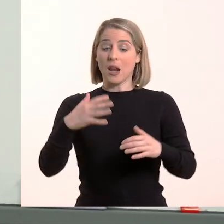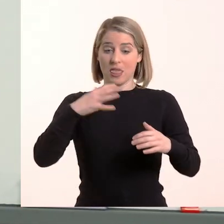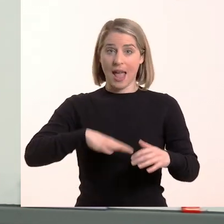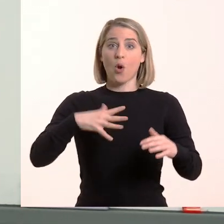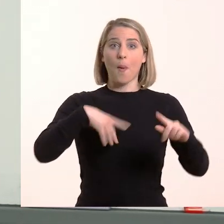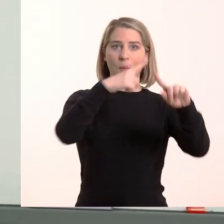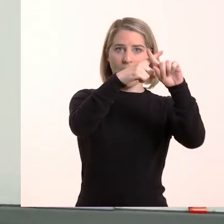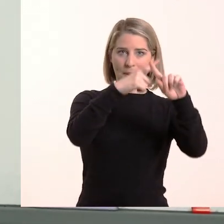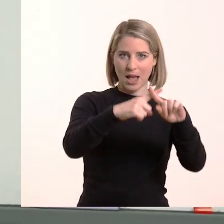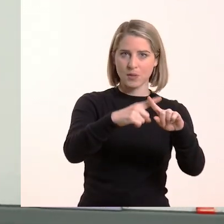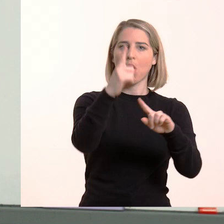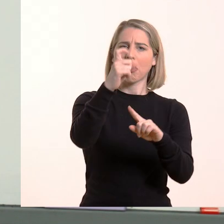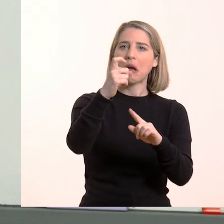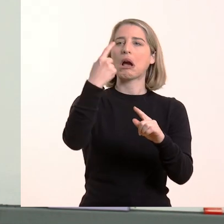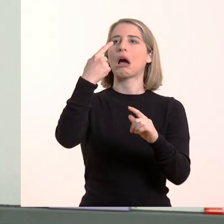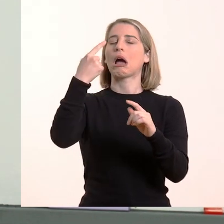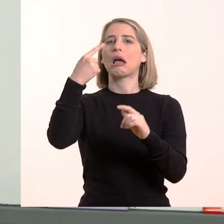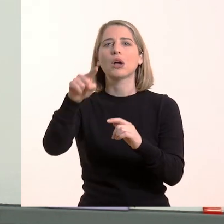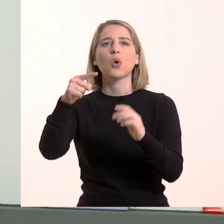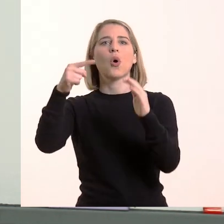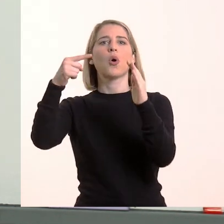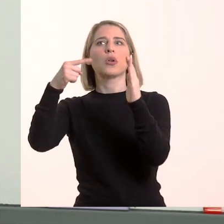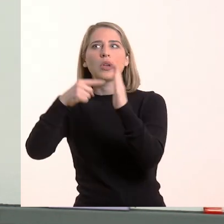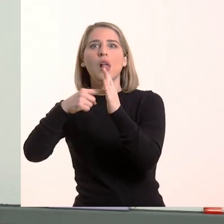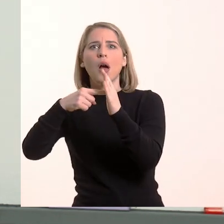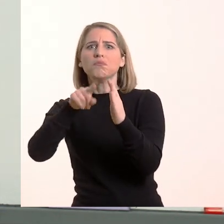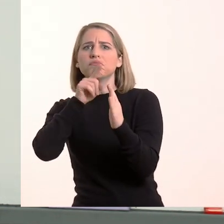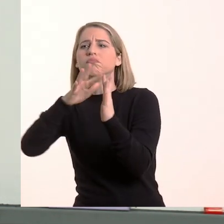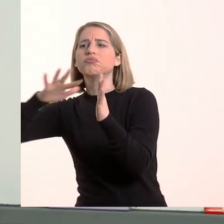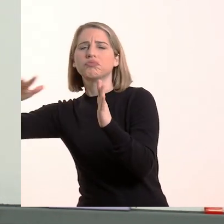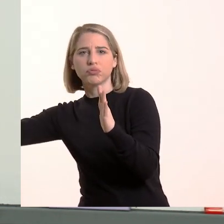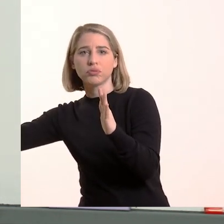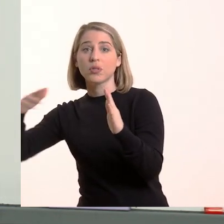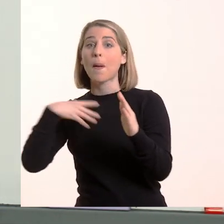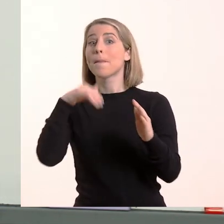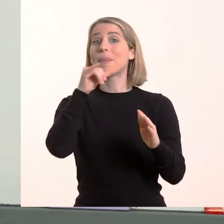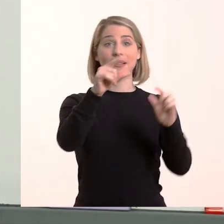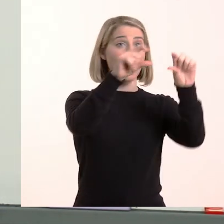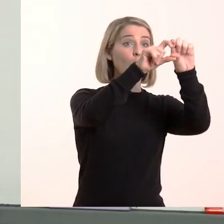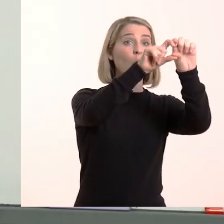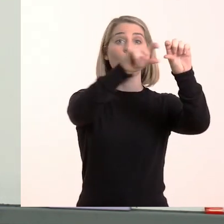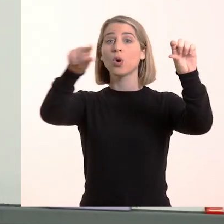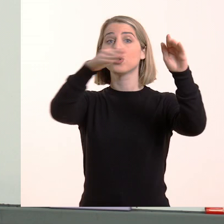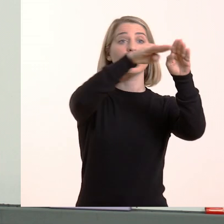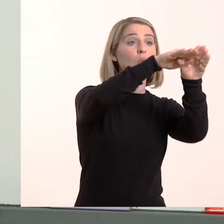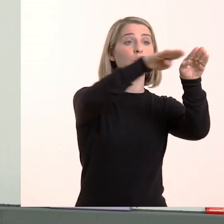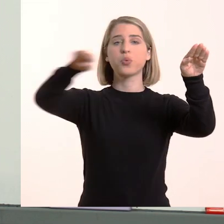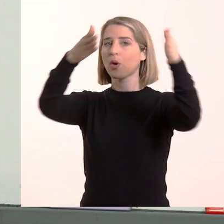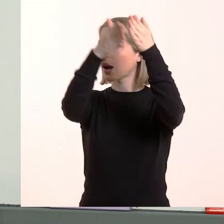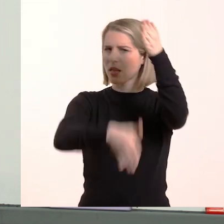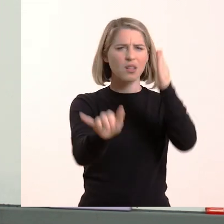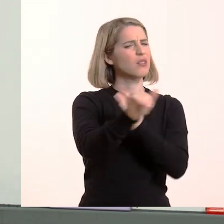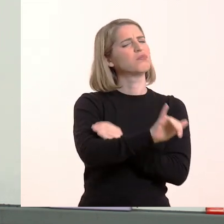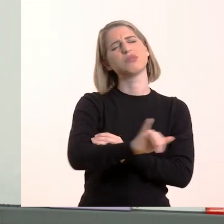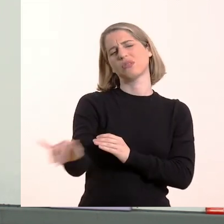1000 και ούτω καθεξής, όλοι οι πολλαπλασιασμοί είναι οριζόντια. Δεν είναι ποτέ κάθετα. Γιατί, θα δείτε γιατί,